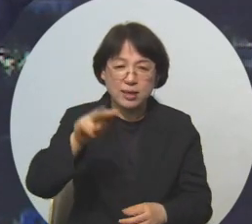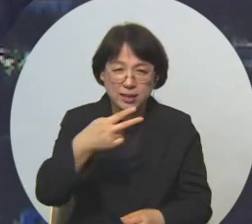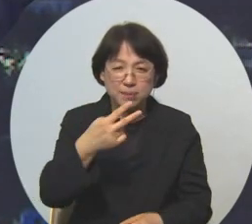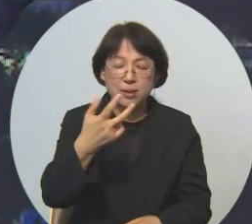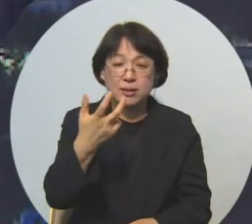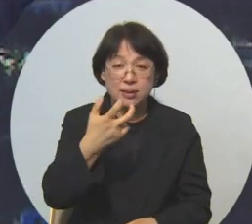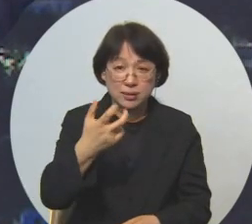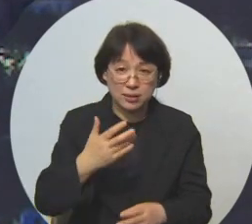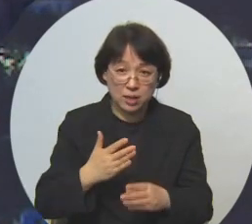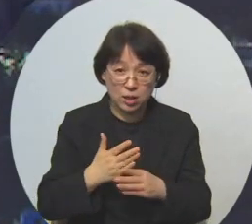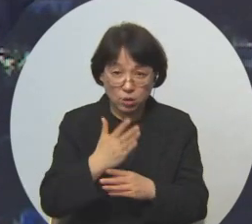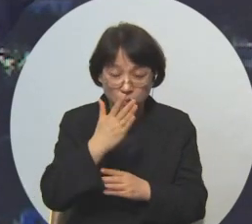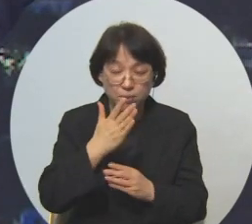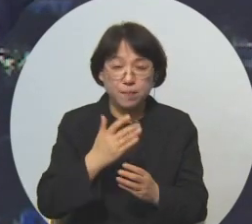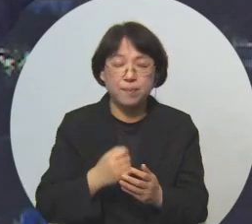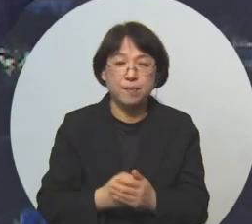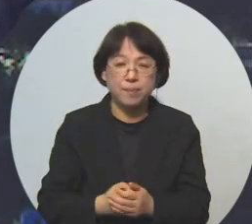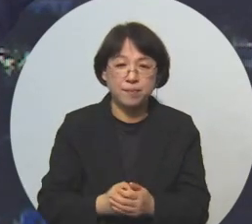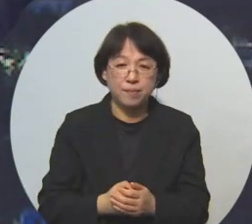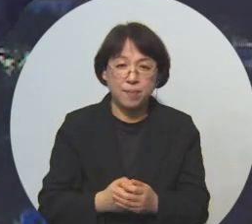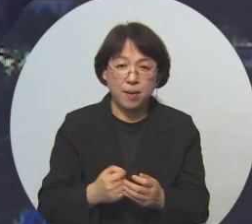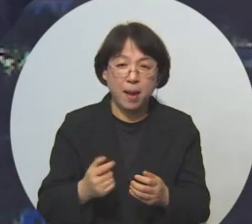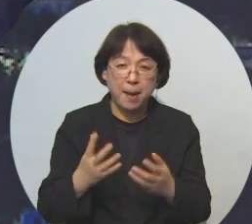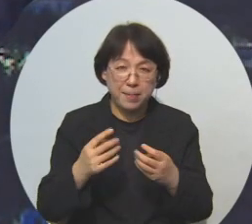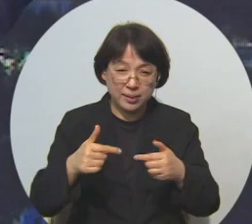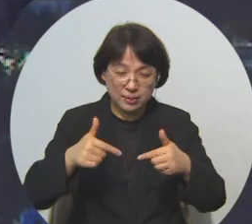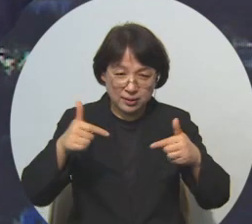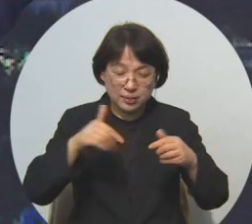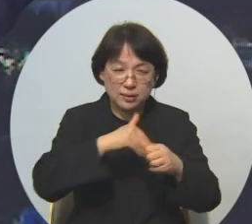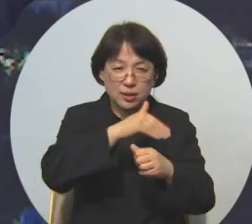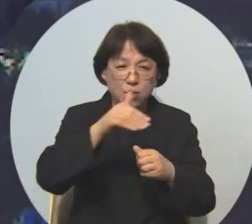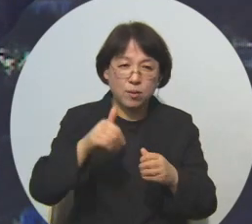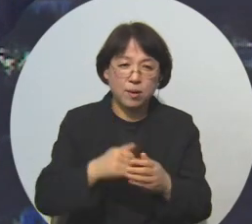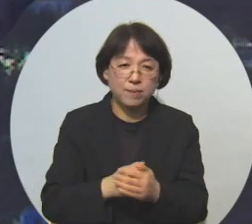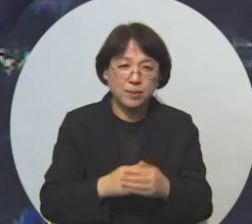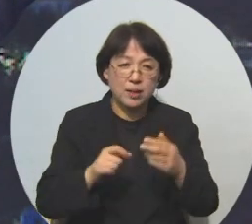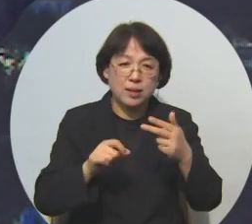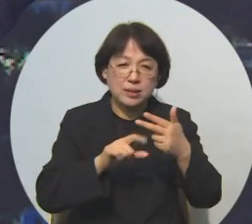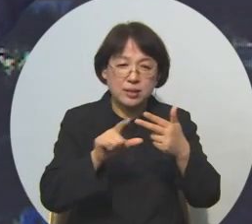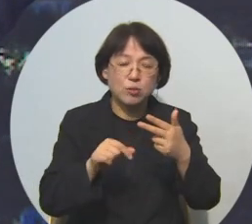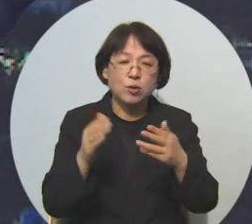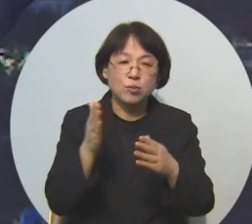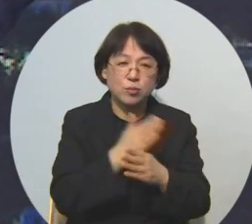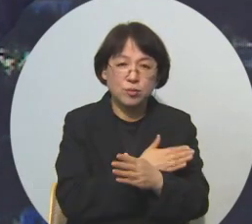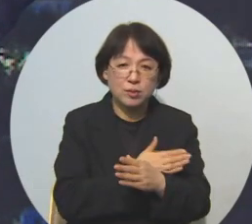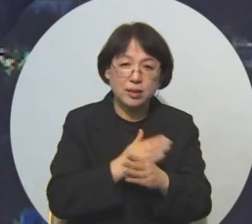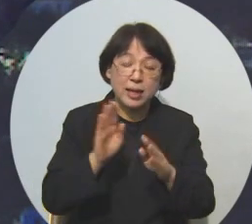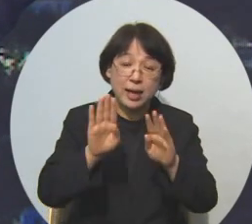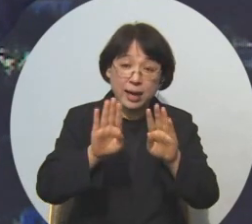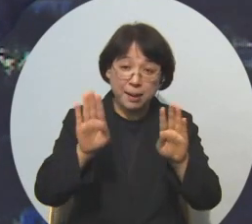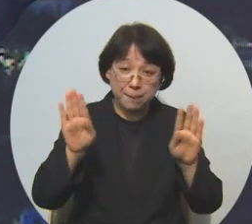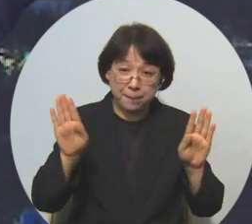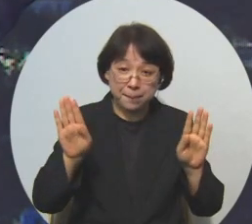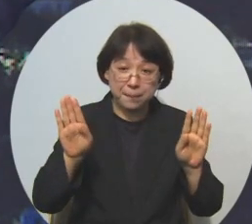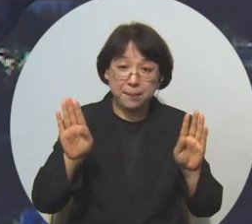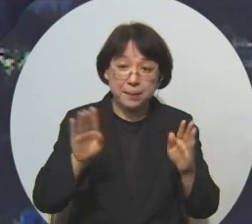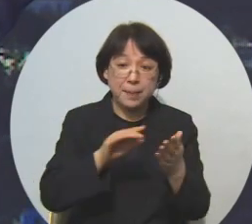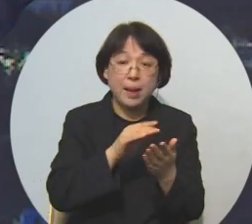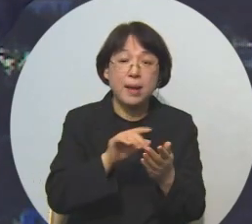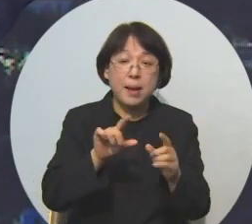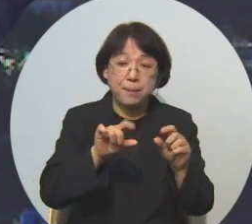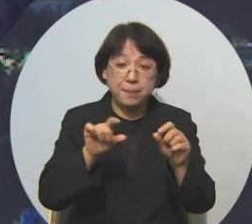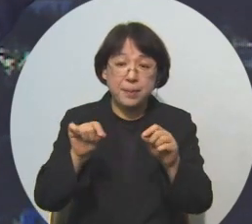되다고 해도 과언이 아닌데요 하지만 오는 7월부터는 영업소의 간판 메뉴 제품 등에